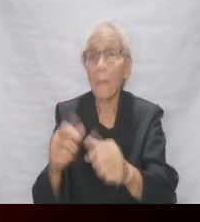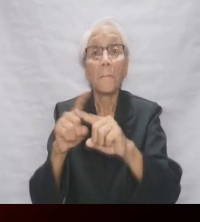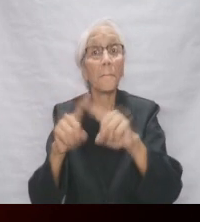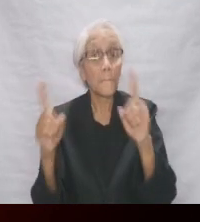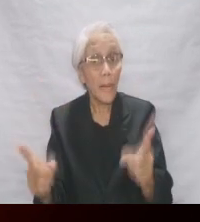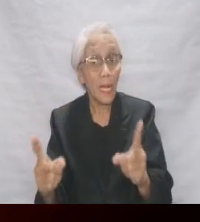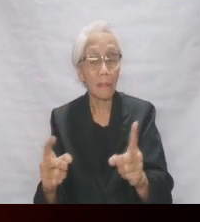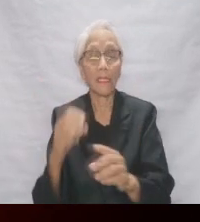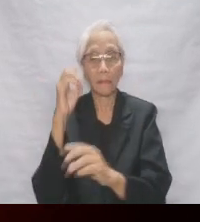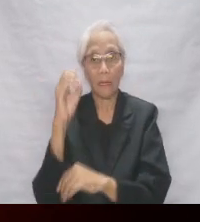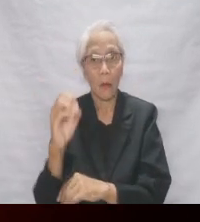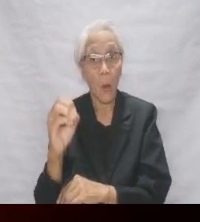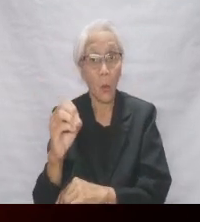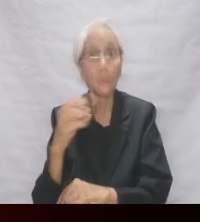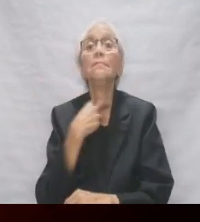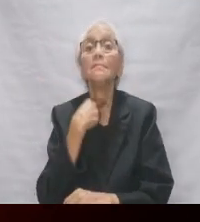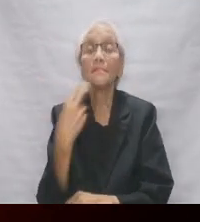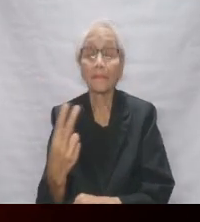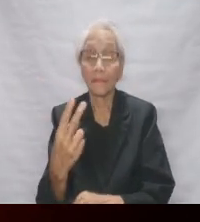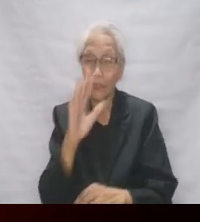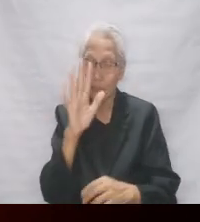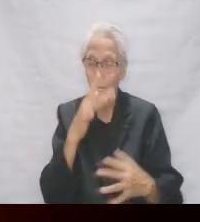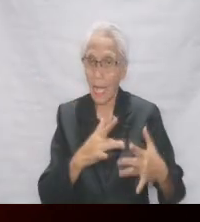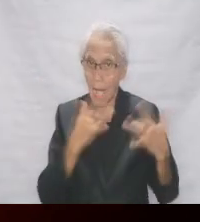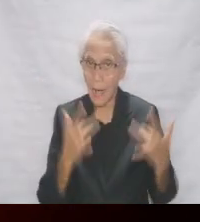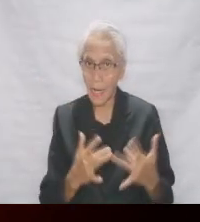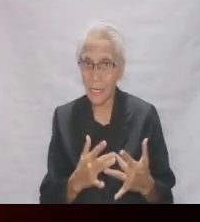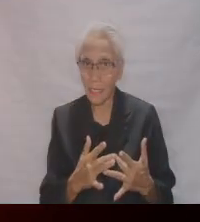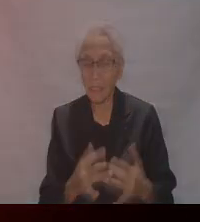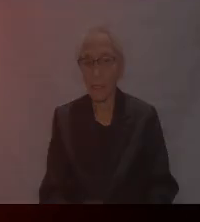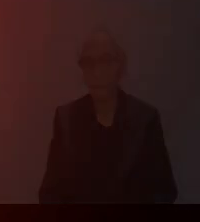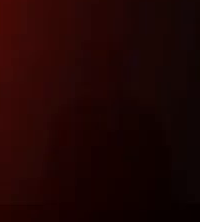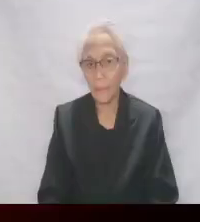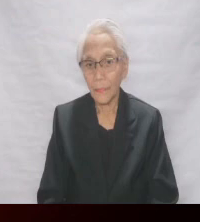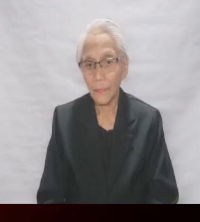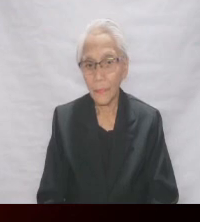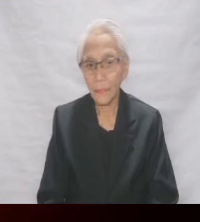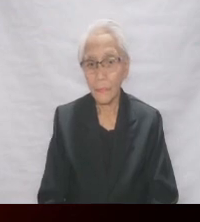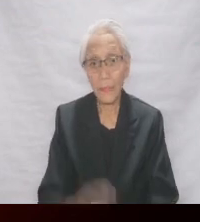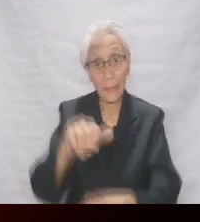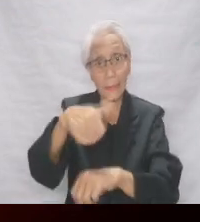sinusunod. Yun pala ay sariling tinig lang ng puso nila.